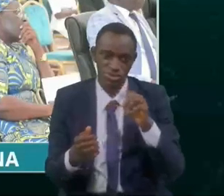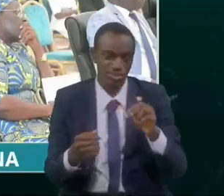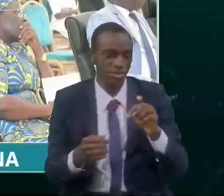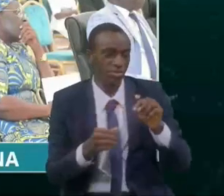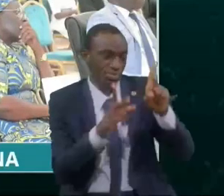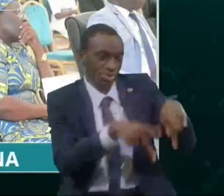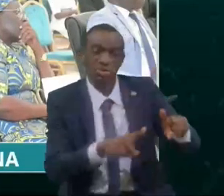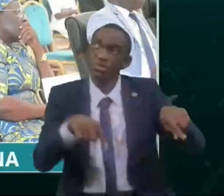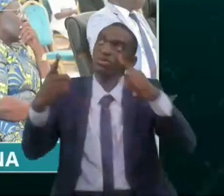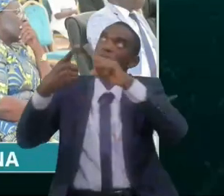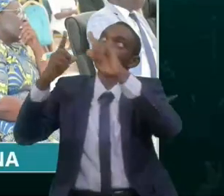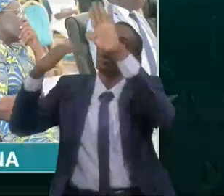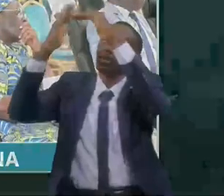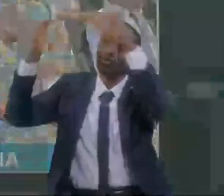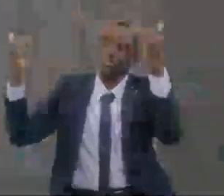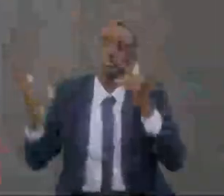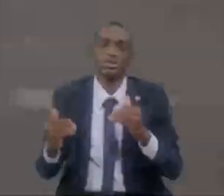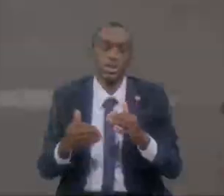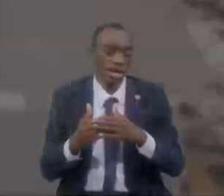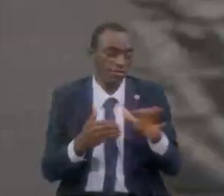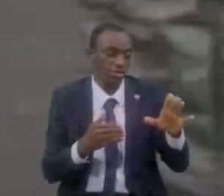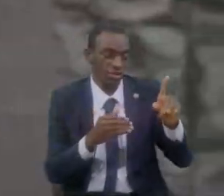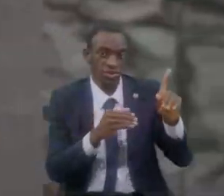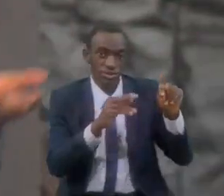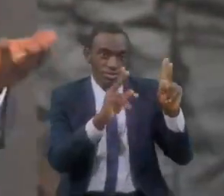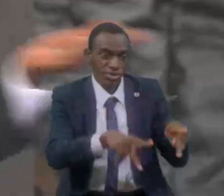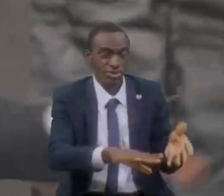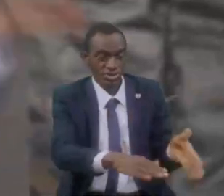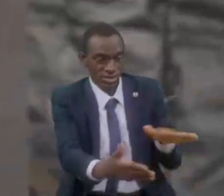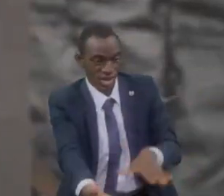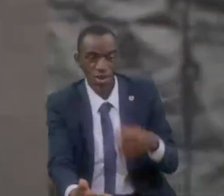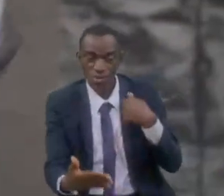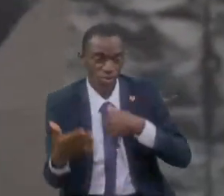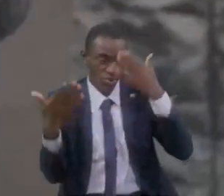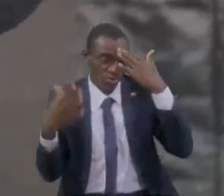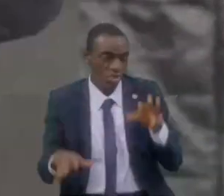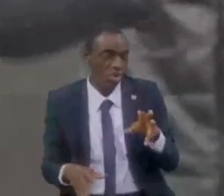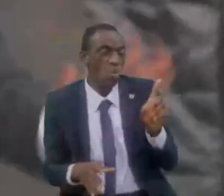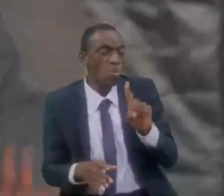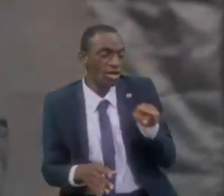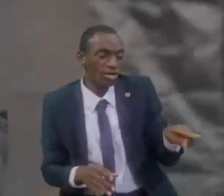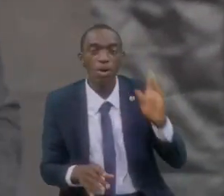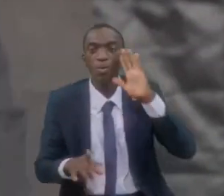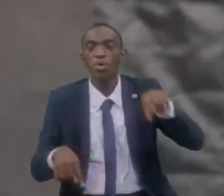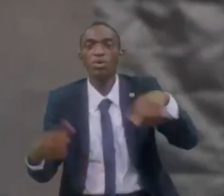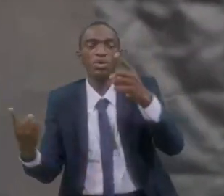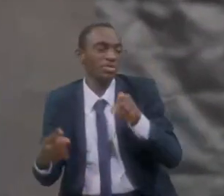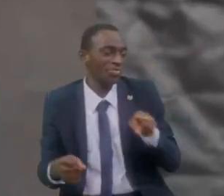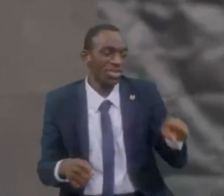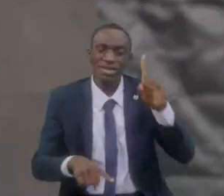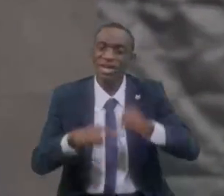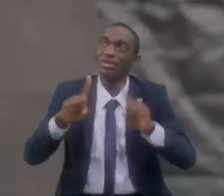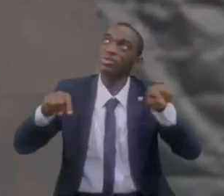là-bas? Et après sa mort, on ne sait pas où il ira. Il ne peut même pas aller là-bas pour